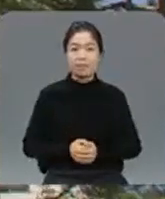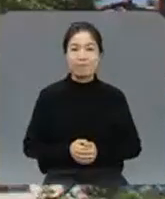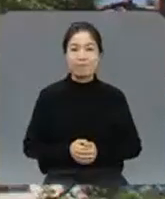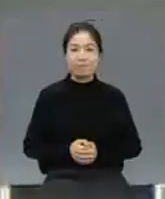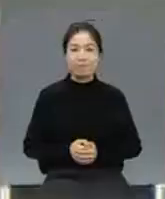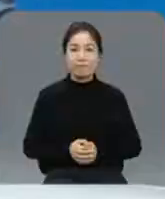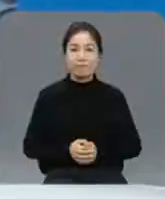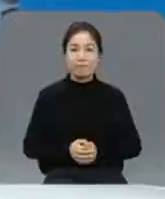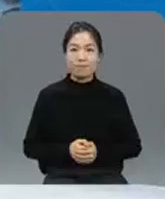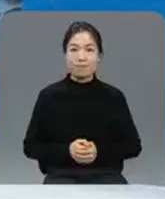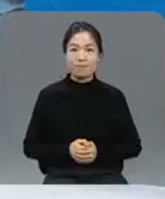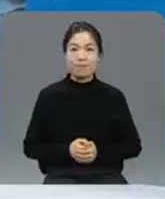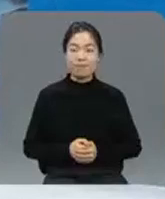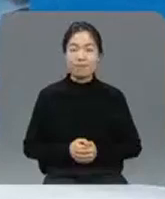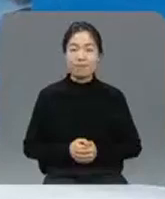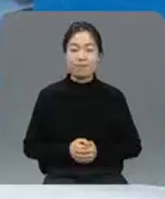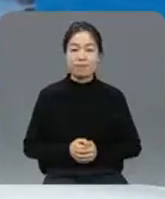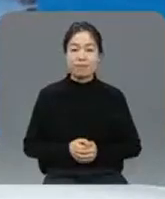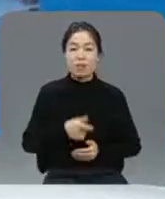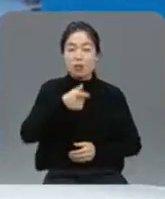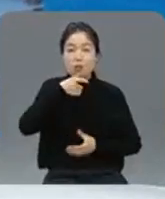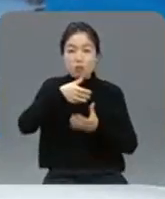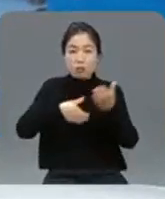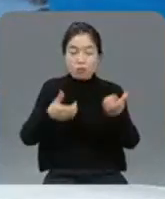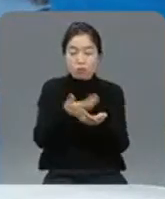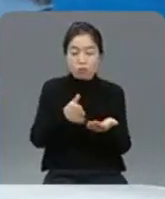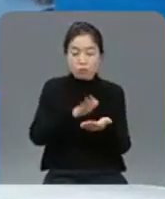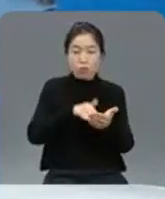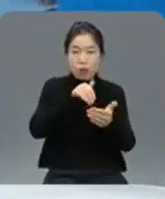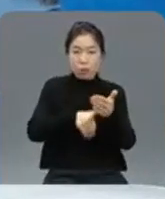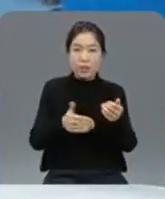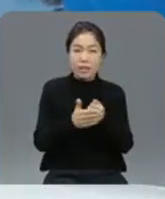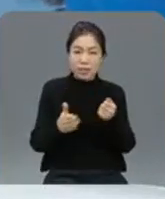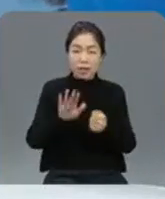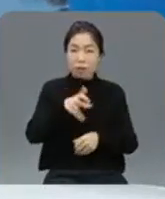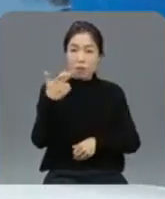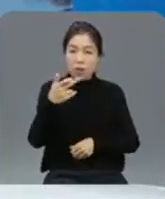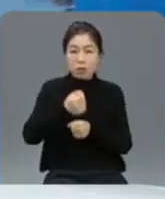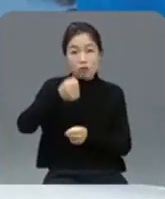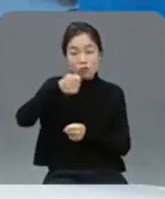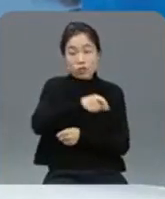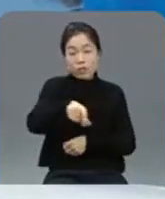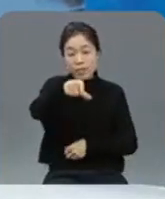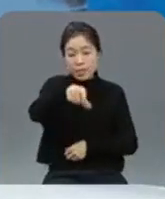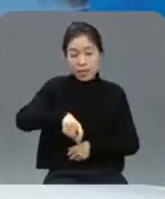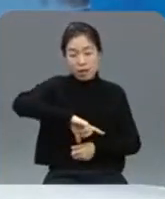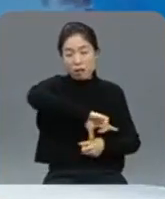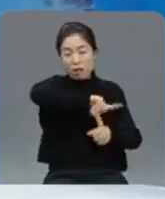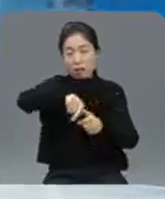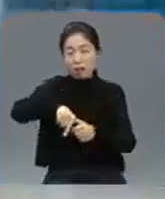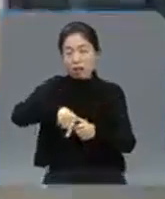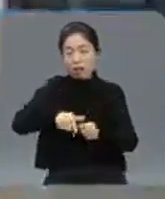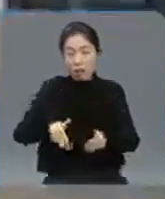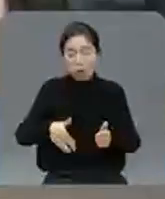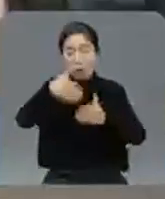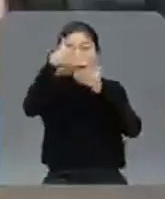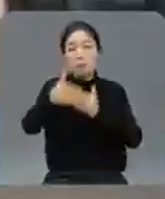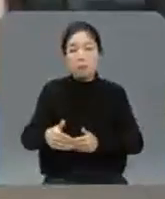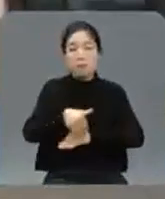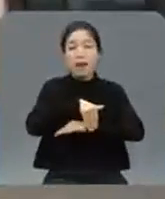설명했습니다 상수관로 개량 공사로 광주 광산구 우산 사거리 일대 도로가 통제됩니다